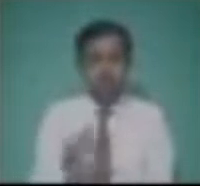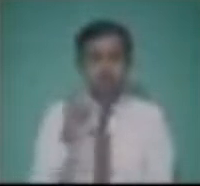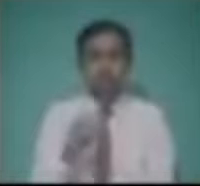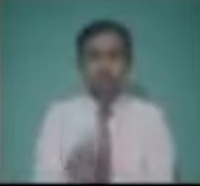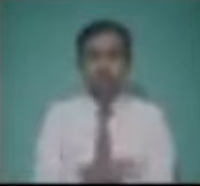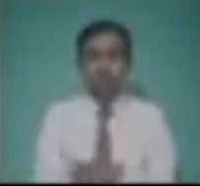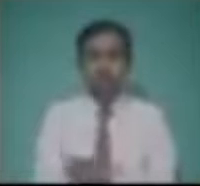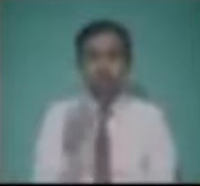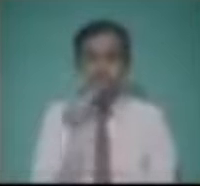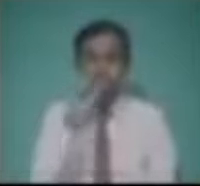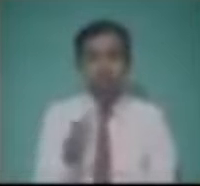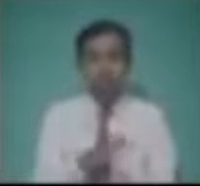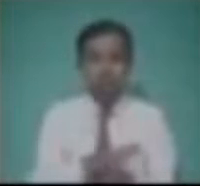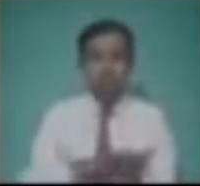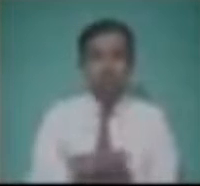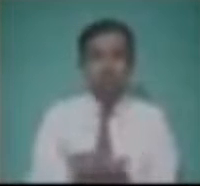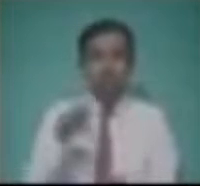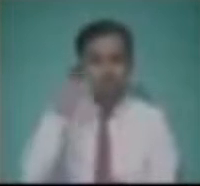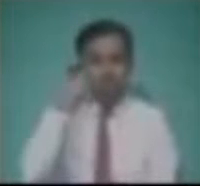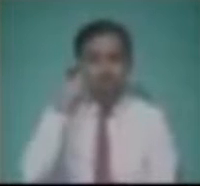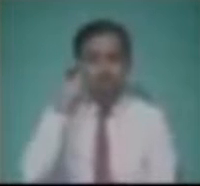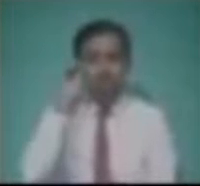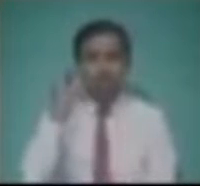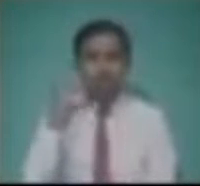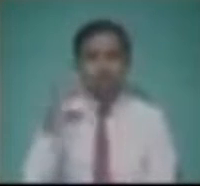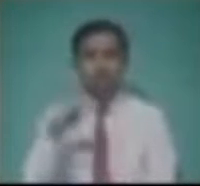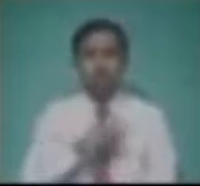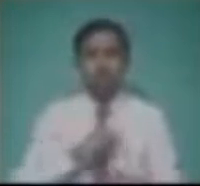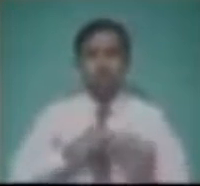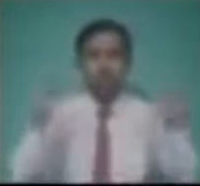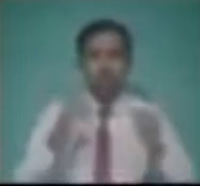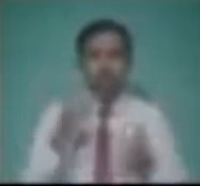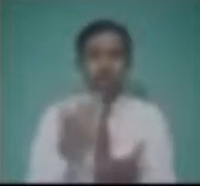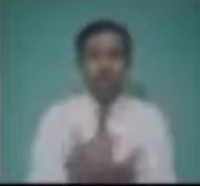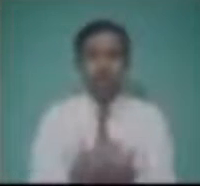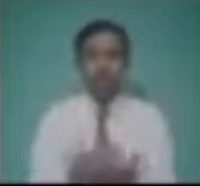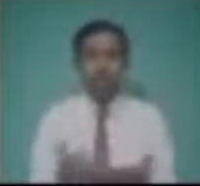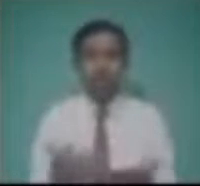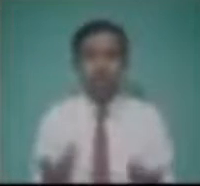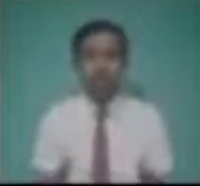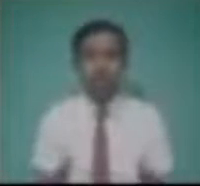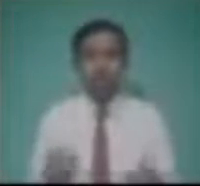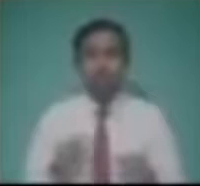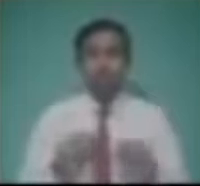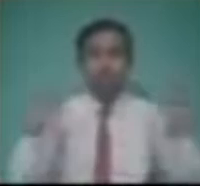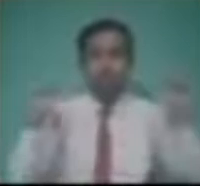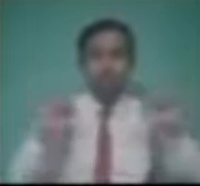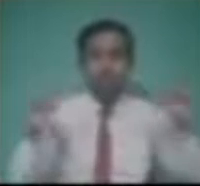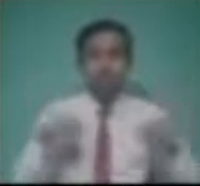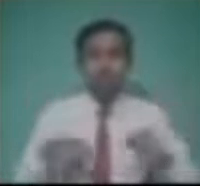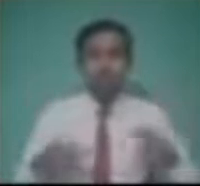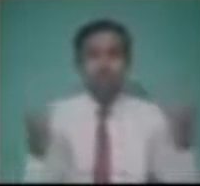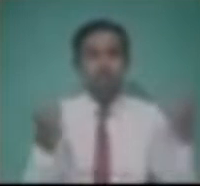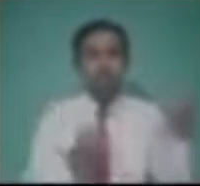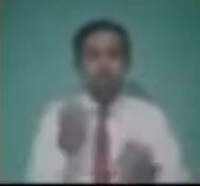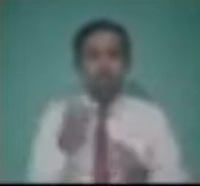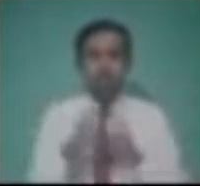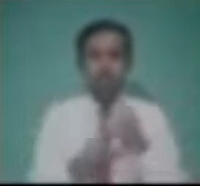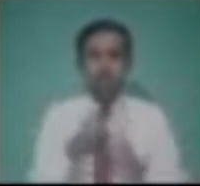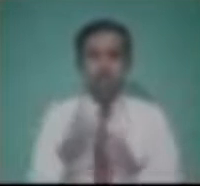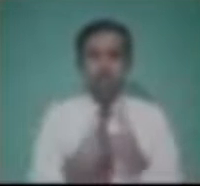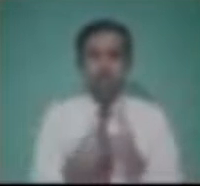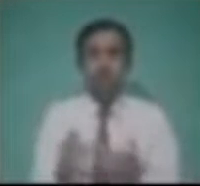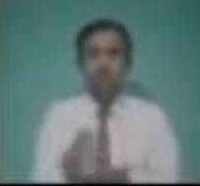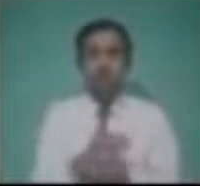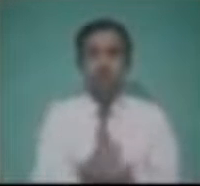බිම් මට්ටමට ගිහිල්ලා මේවා තේරුම් ගන්න වෙනවා. ජනතාව කැරලි ගහන එක නවත්තන්න බෑ නැත්නම්. කැරලි ගැසීම ගැන මෙතන විවේචනයෙන් කතා කරා.